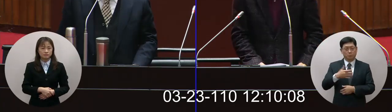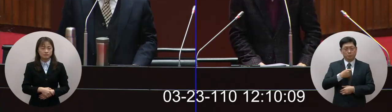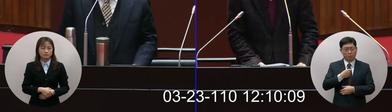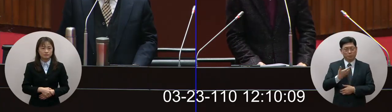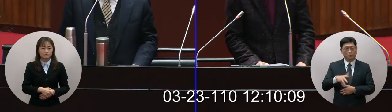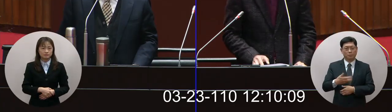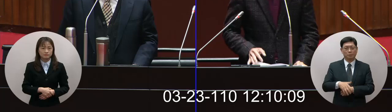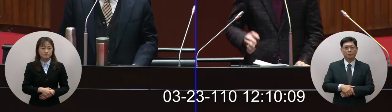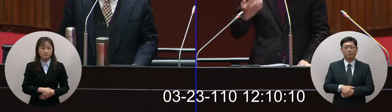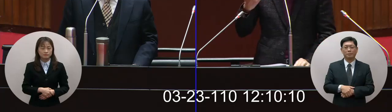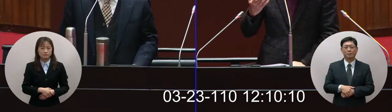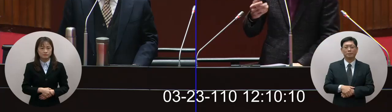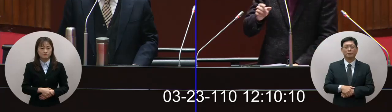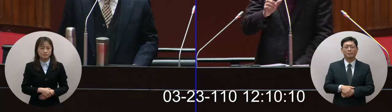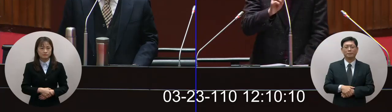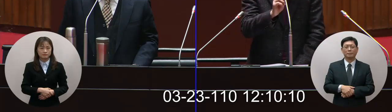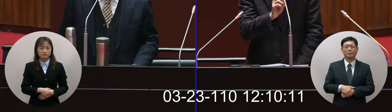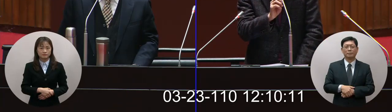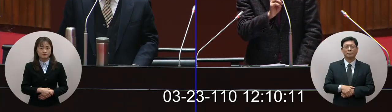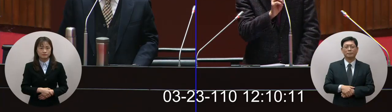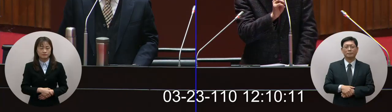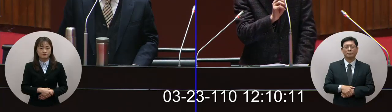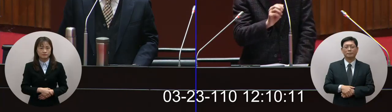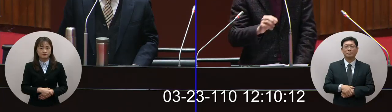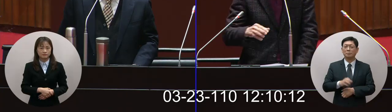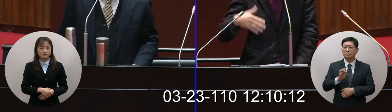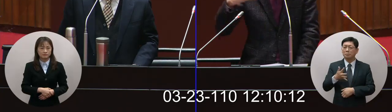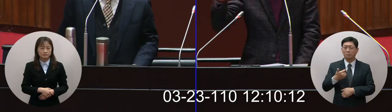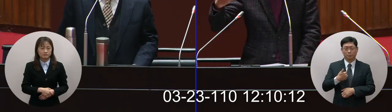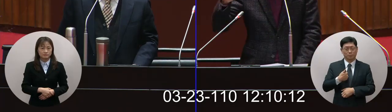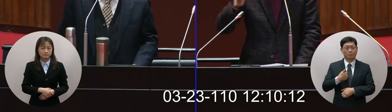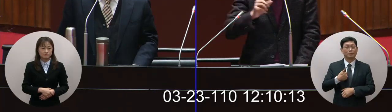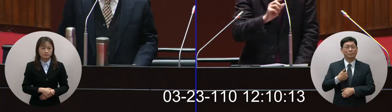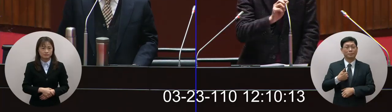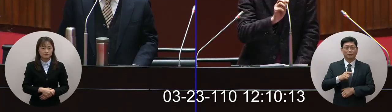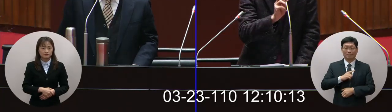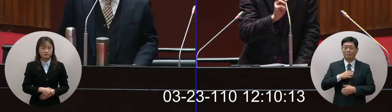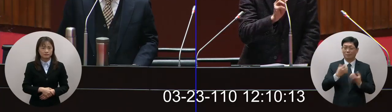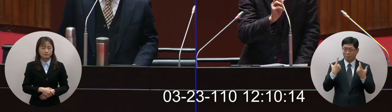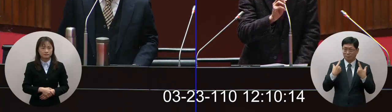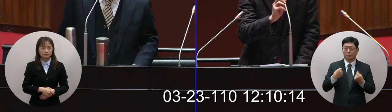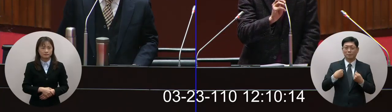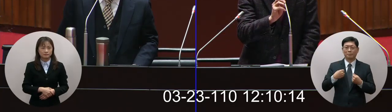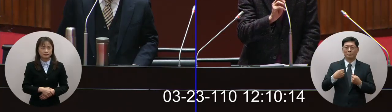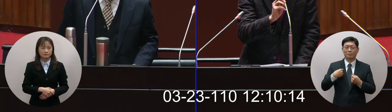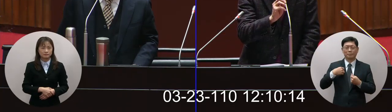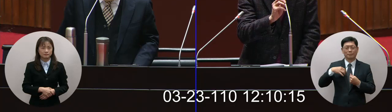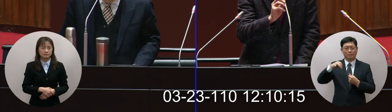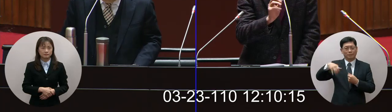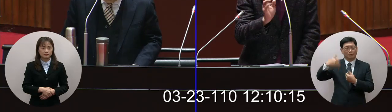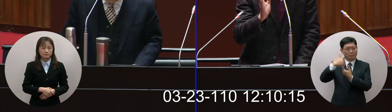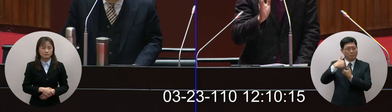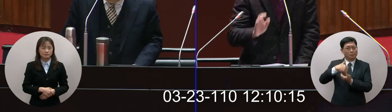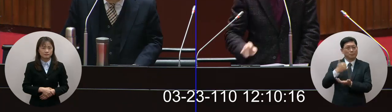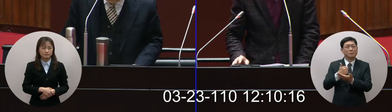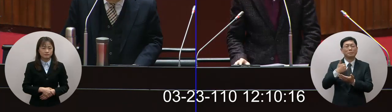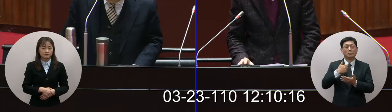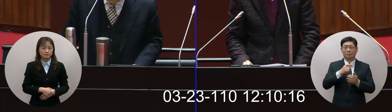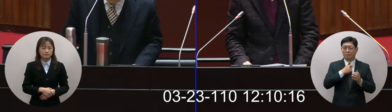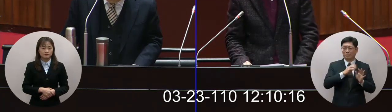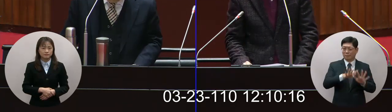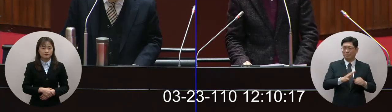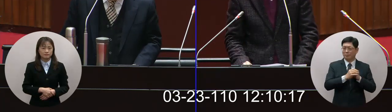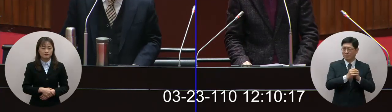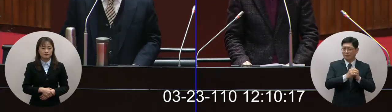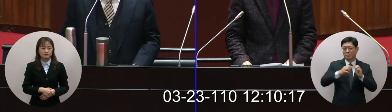温开水。那因为我是这个地方选出来的哈，我要拜托院